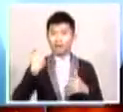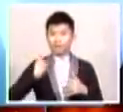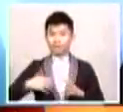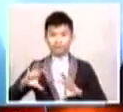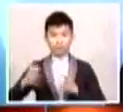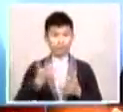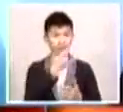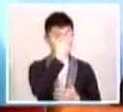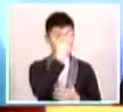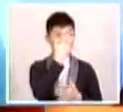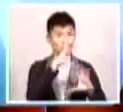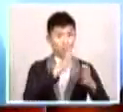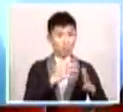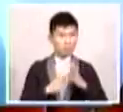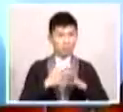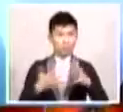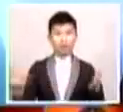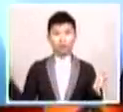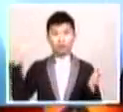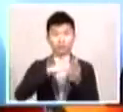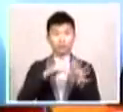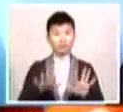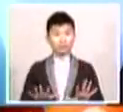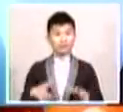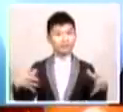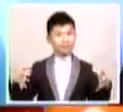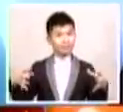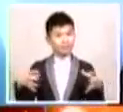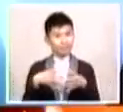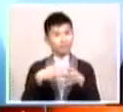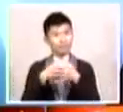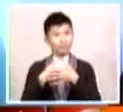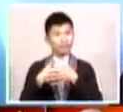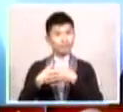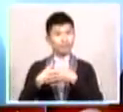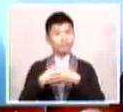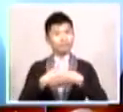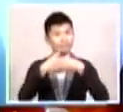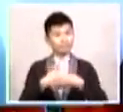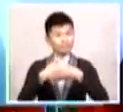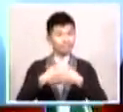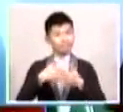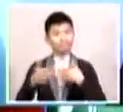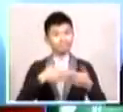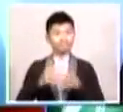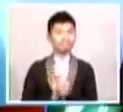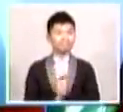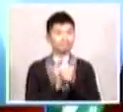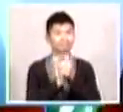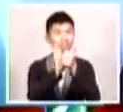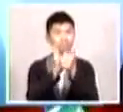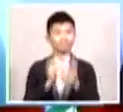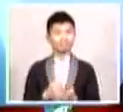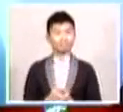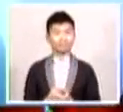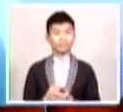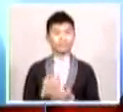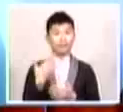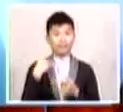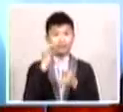和德国，竟是合作推动欧洲共同市场的核心力量。法国在1950年代之